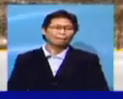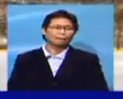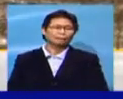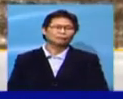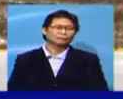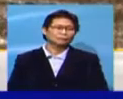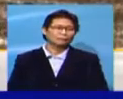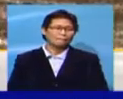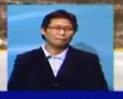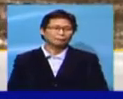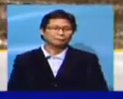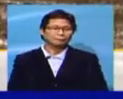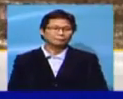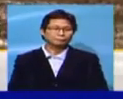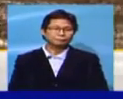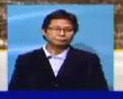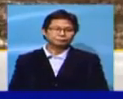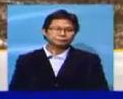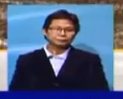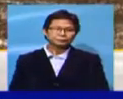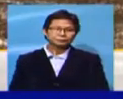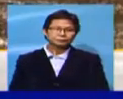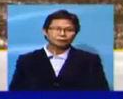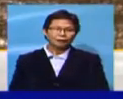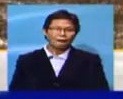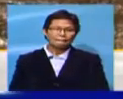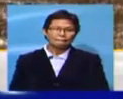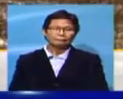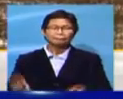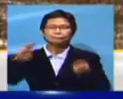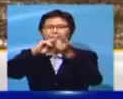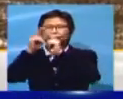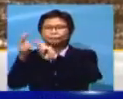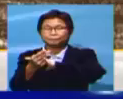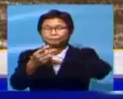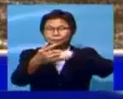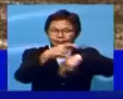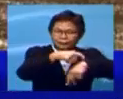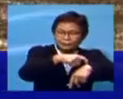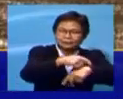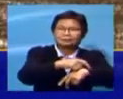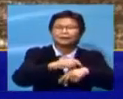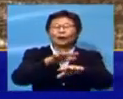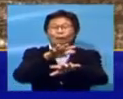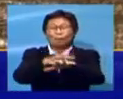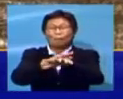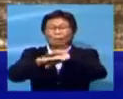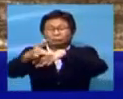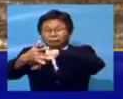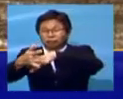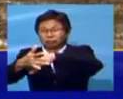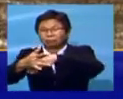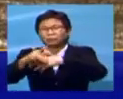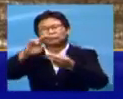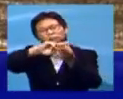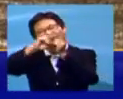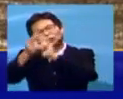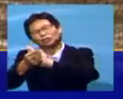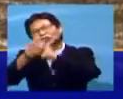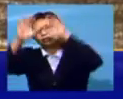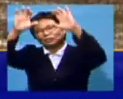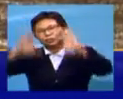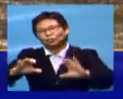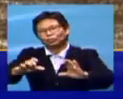sempadan melihat kepada perubahan zaman kepesatan teknologi yang telah merubah corak